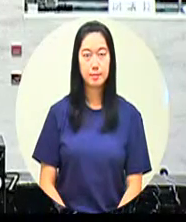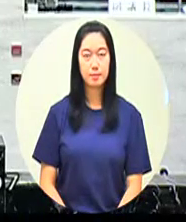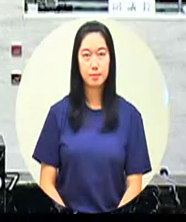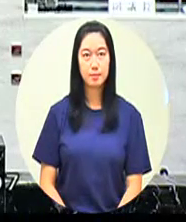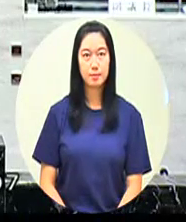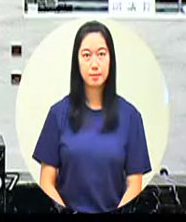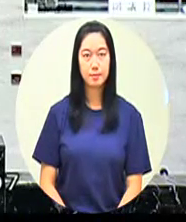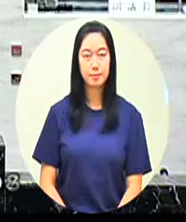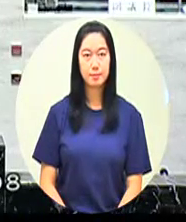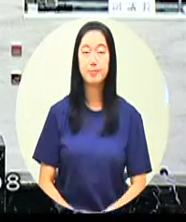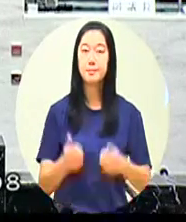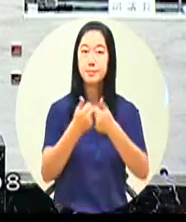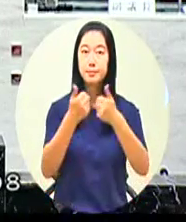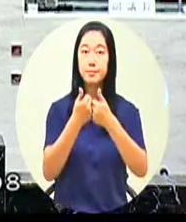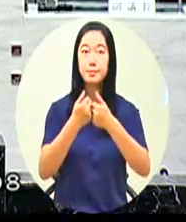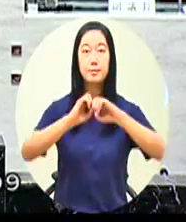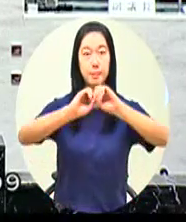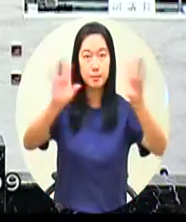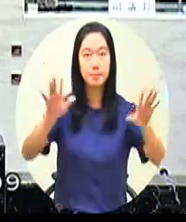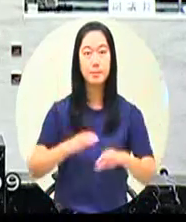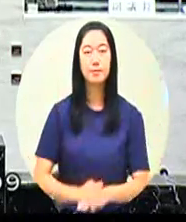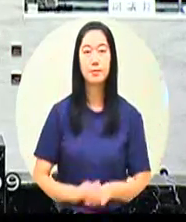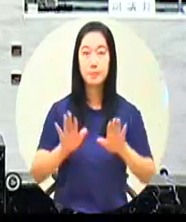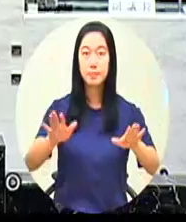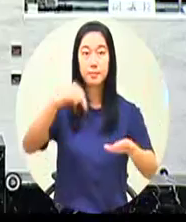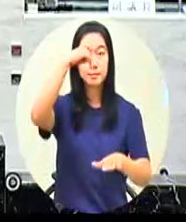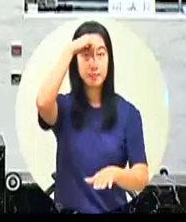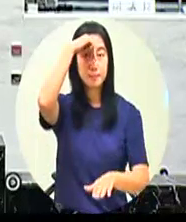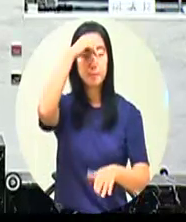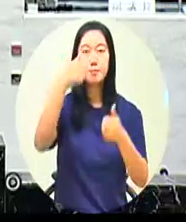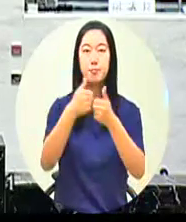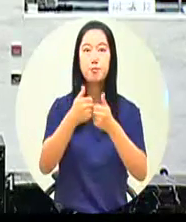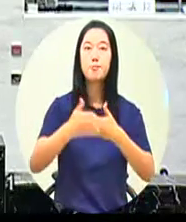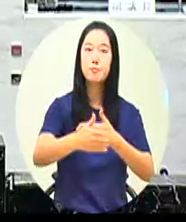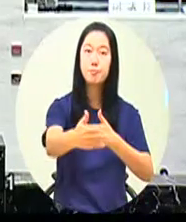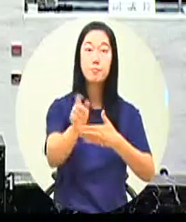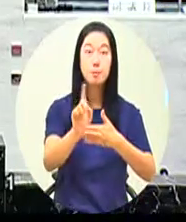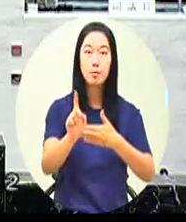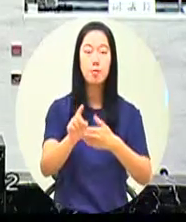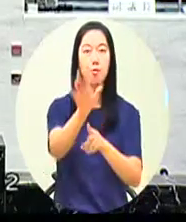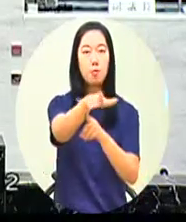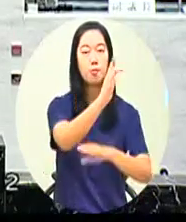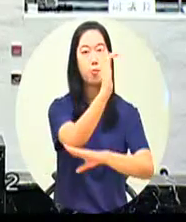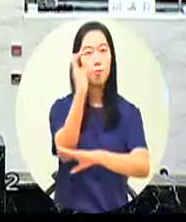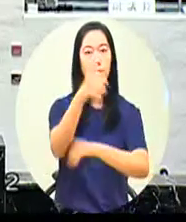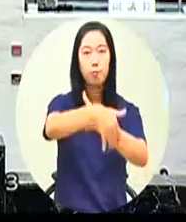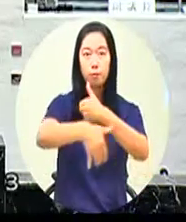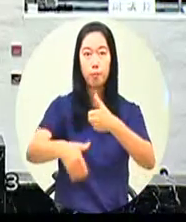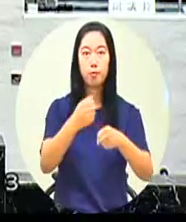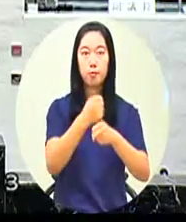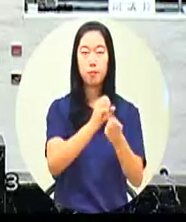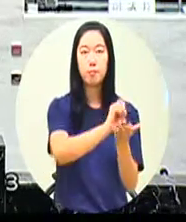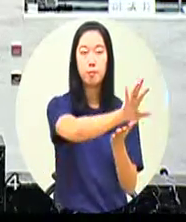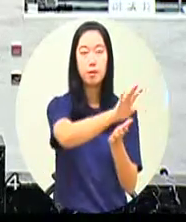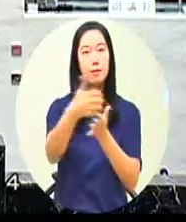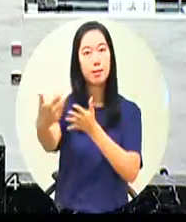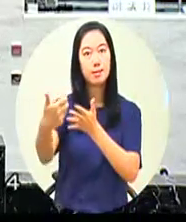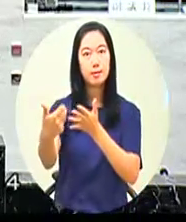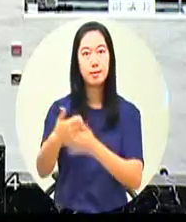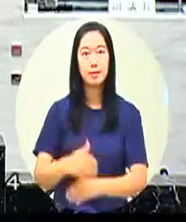向大家报告，今天下午议程是农林部门业务报告及质